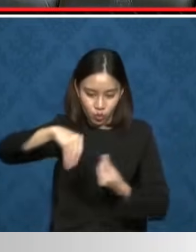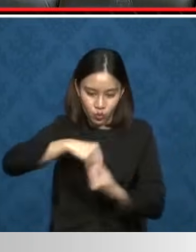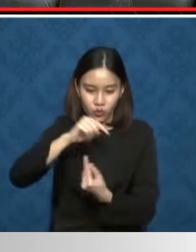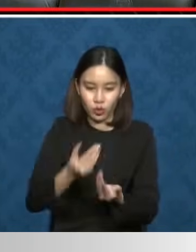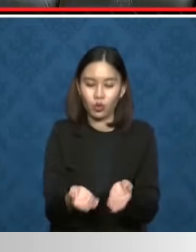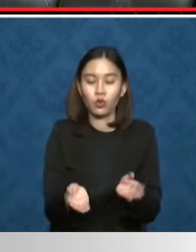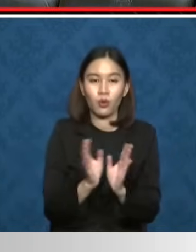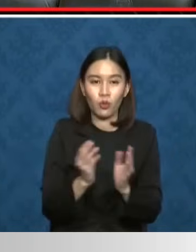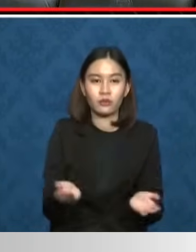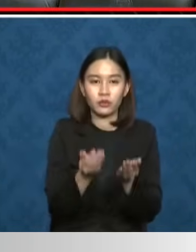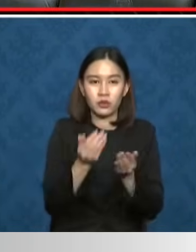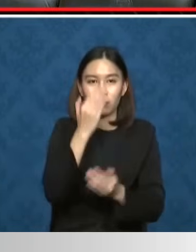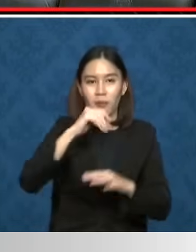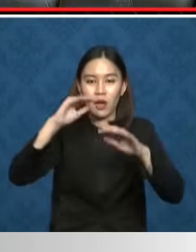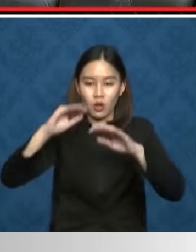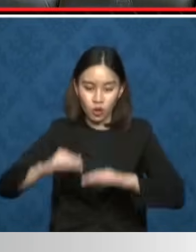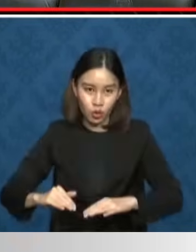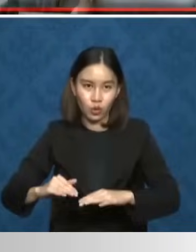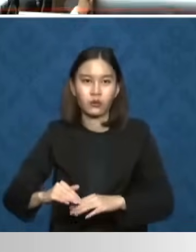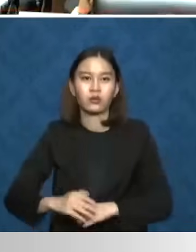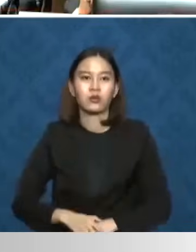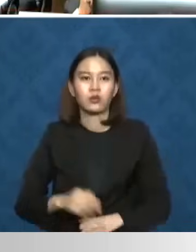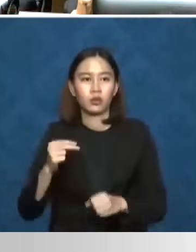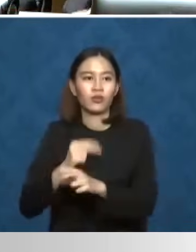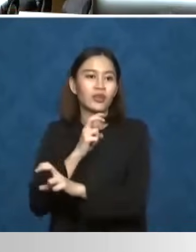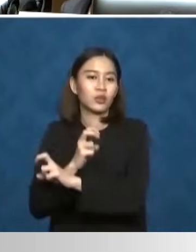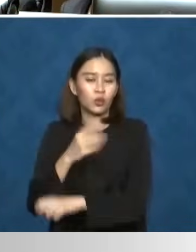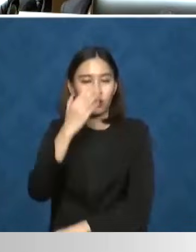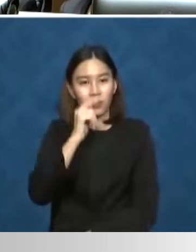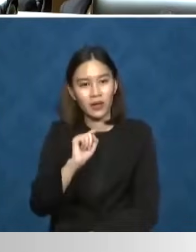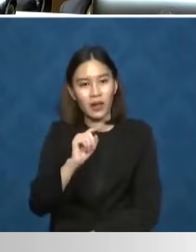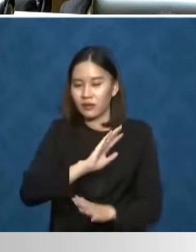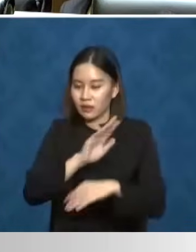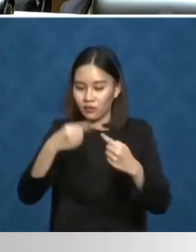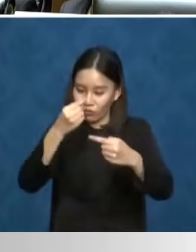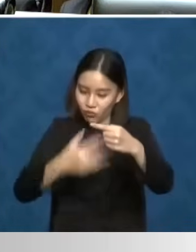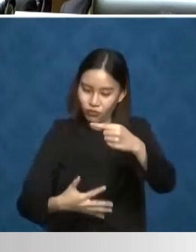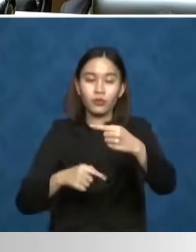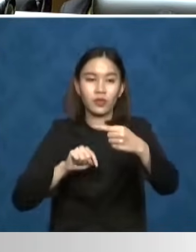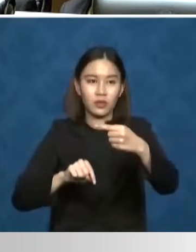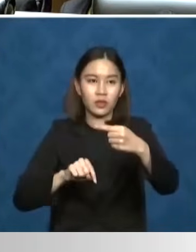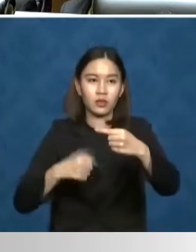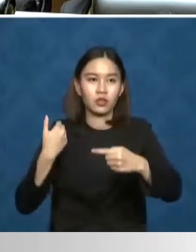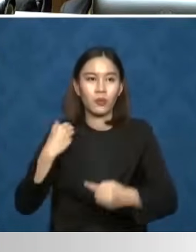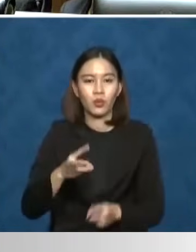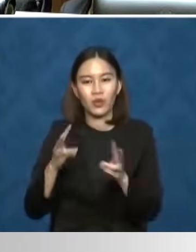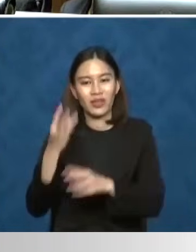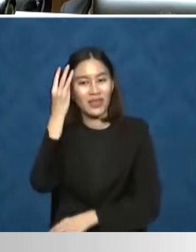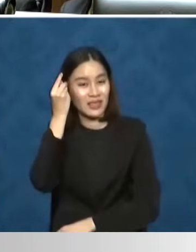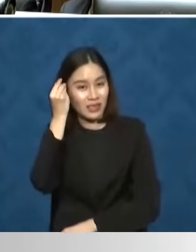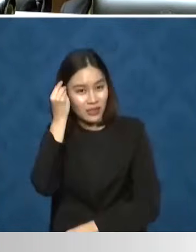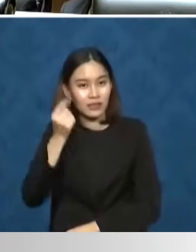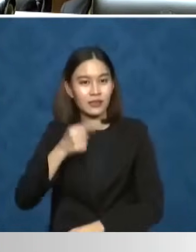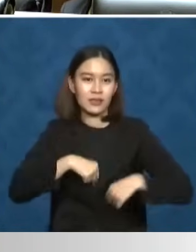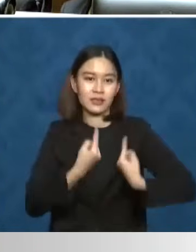เรือนให้ได้มากที่สุดเพื่อลดการพึ่งพาเชื้อเพลิงฟอสซิลครับซึ่งทุกประเด็นเหล่านี้ครับท่านประธานครับต้องใช้วิสัยทัศน์ต้องใช้ความ